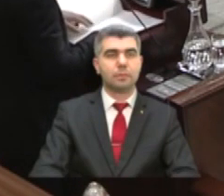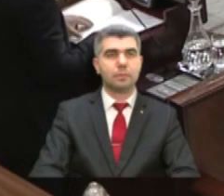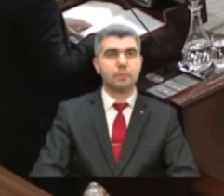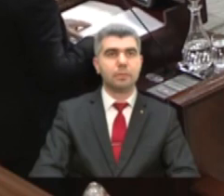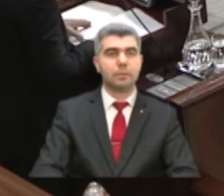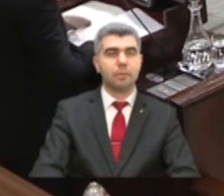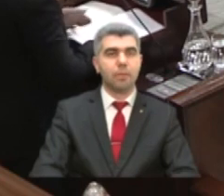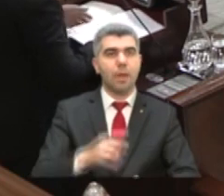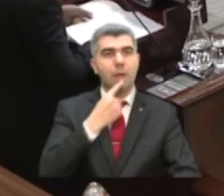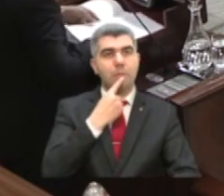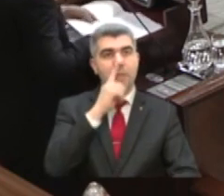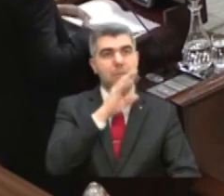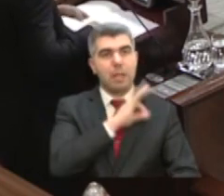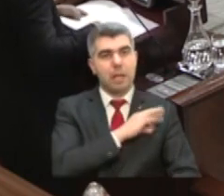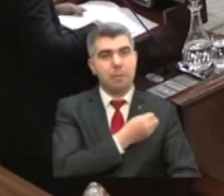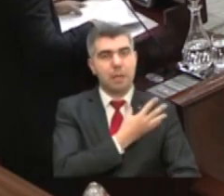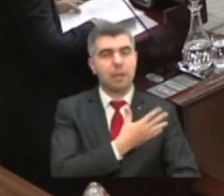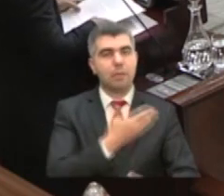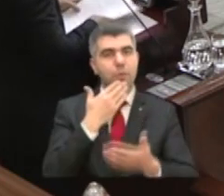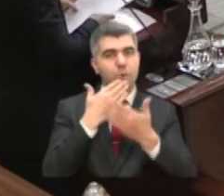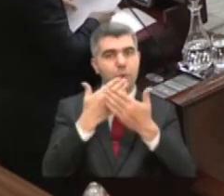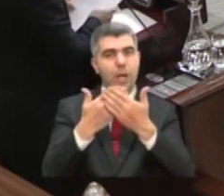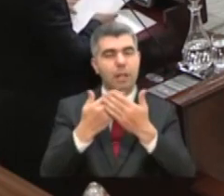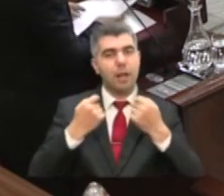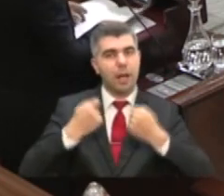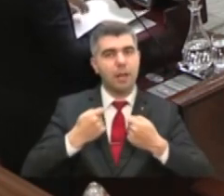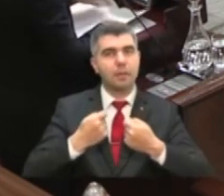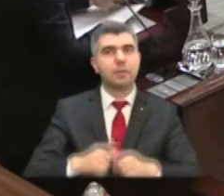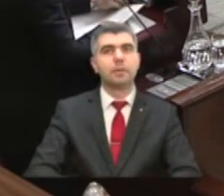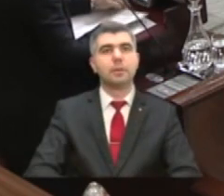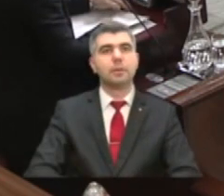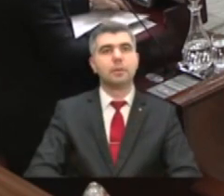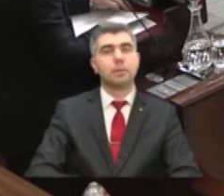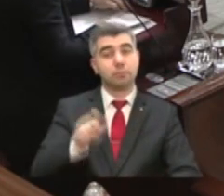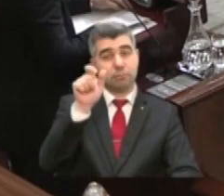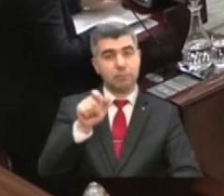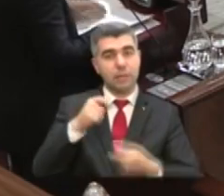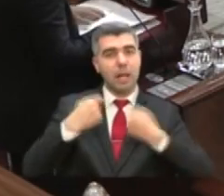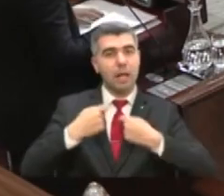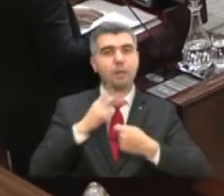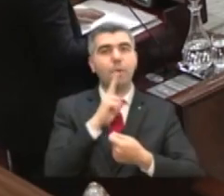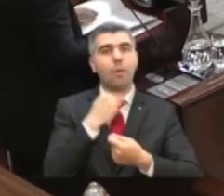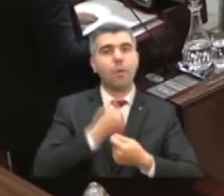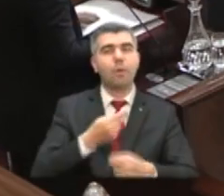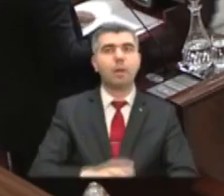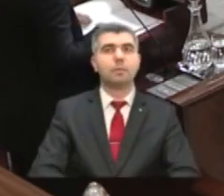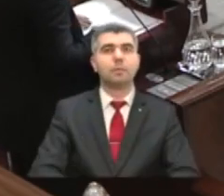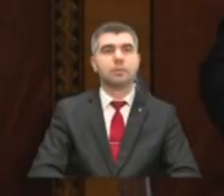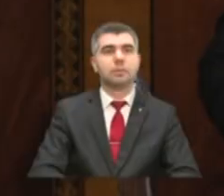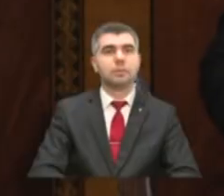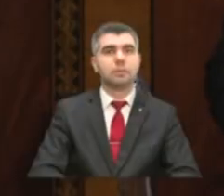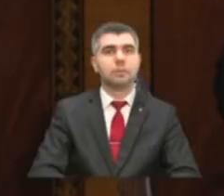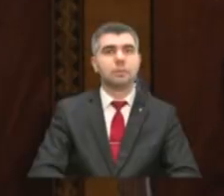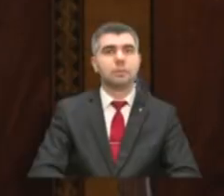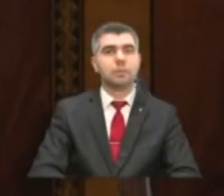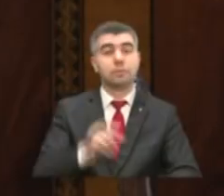بسم الله الرحمن الرحيم. شكرا سيد رئيس، سيد رئيس الحكومة، سيدات